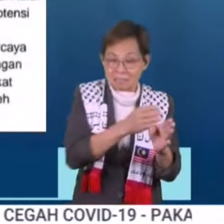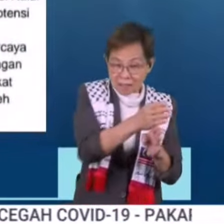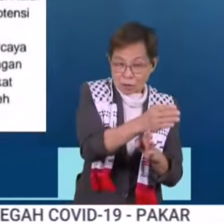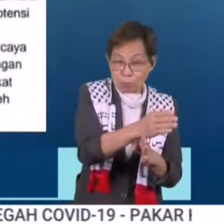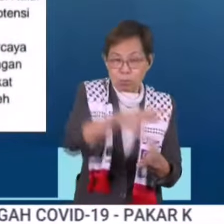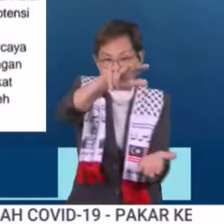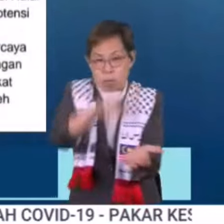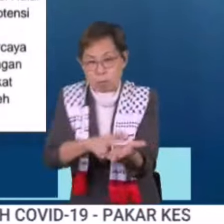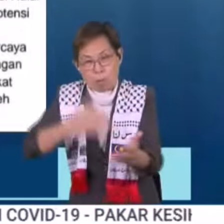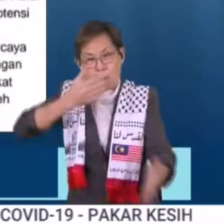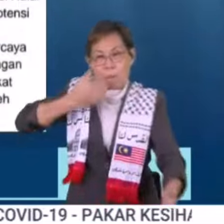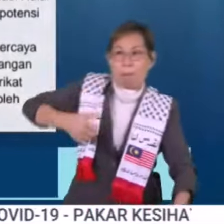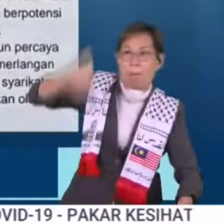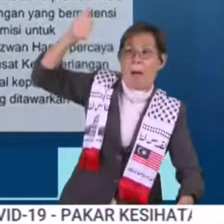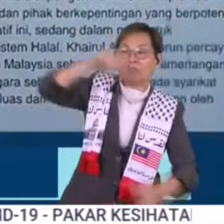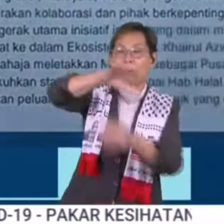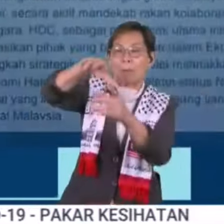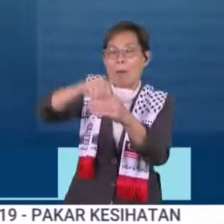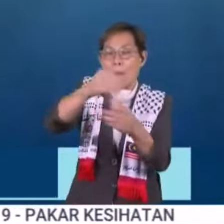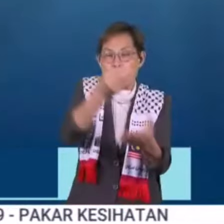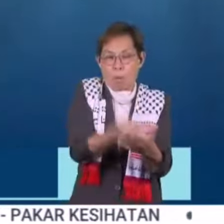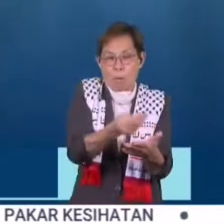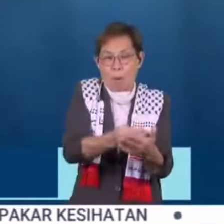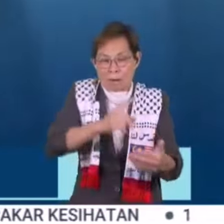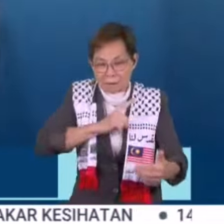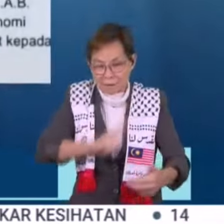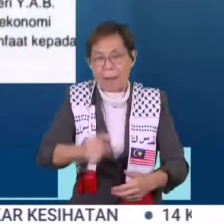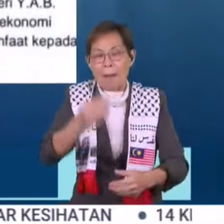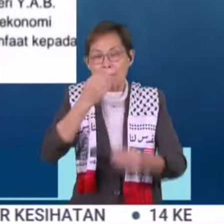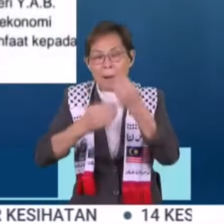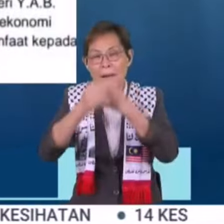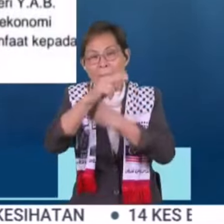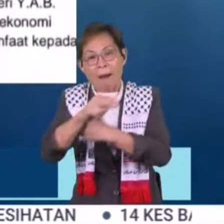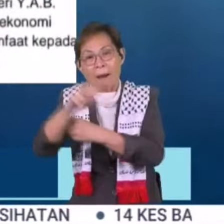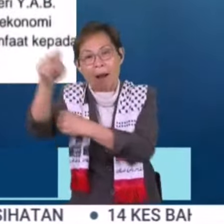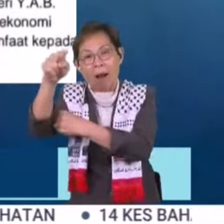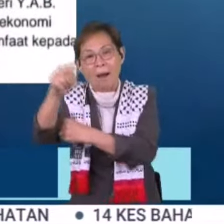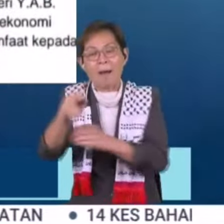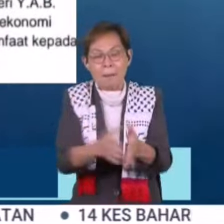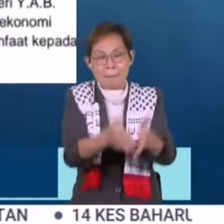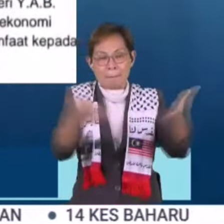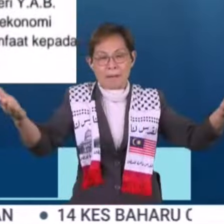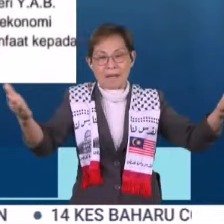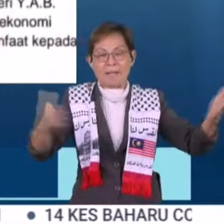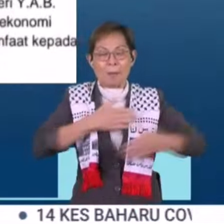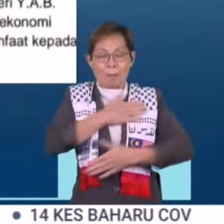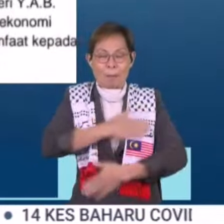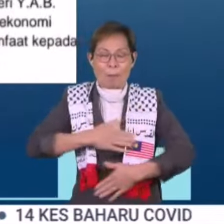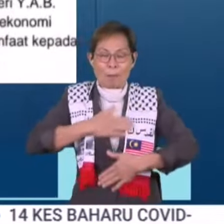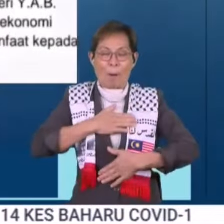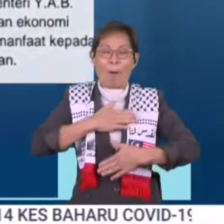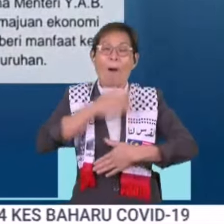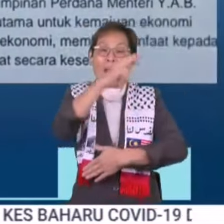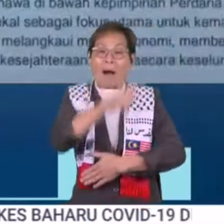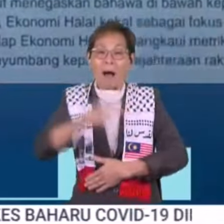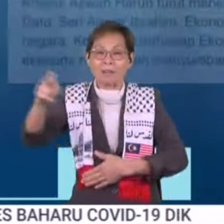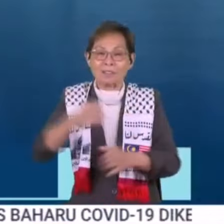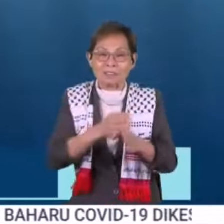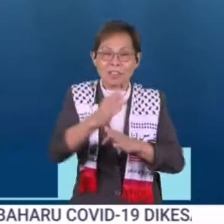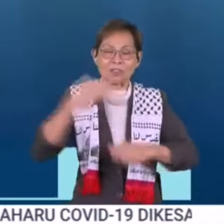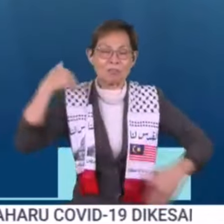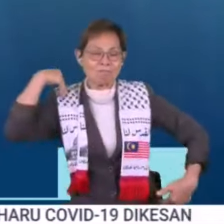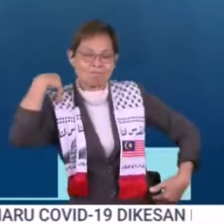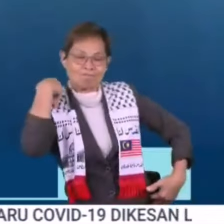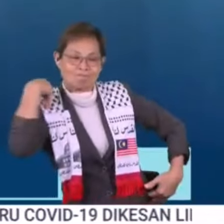mendapat penarafan tertinggi termasuk kewangan Islam, makanan halal, media dan rekreasi halal. Sektor modest